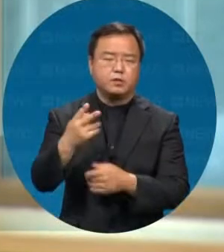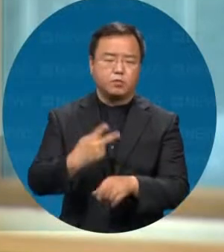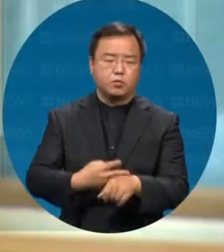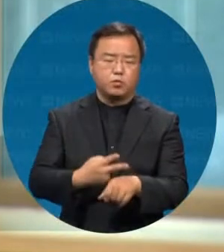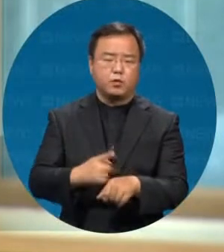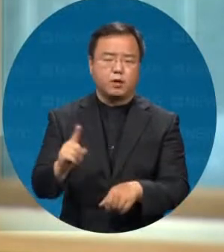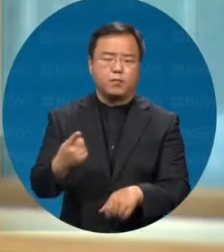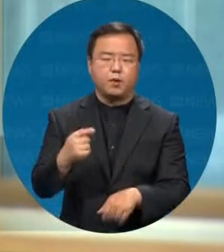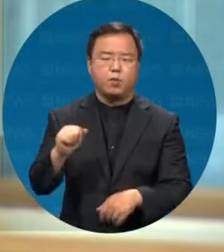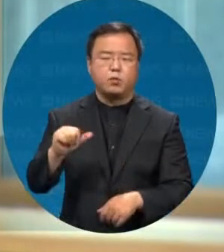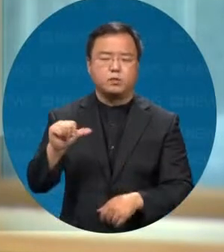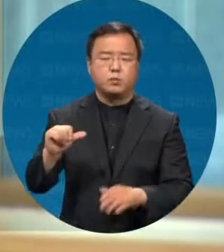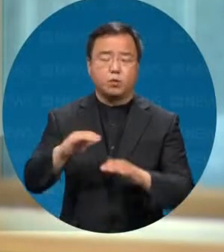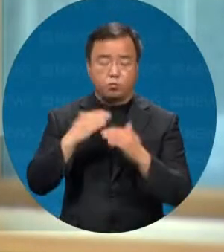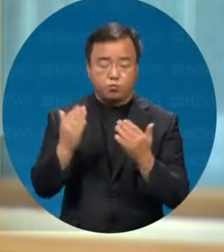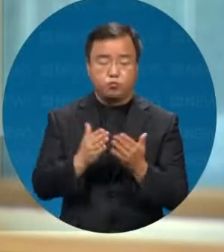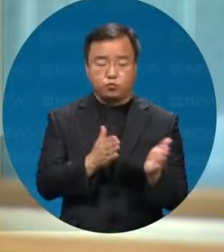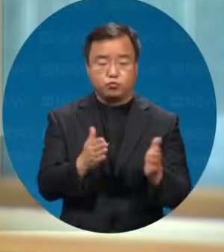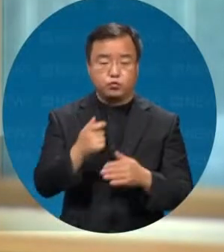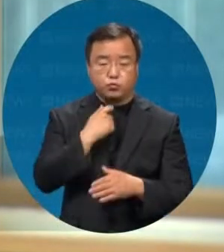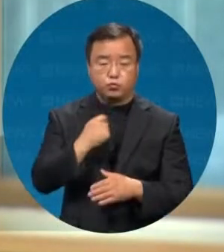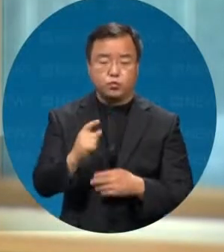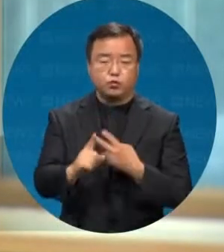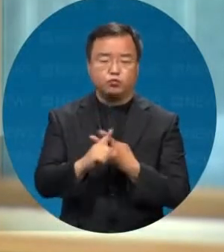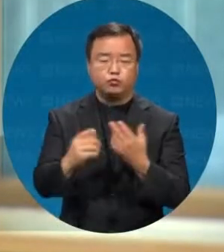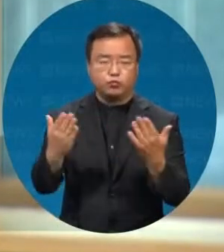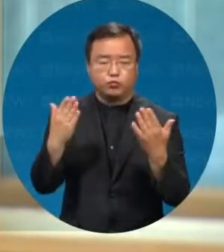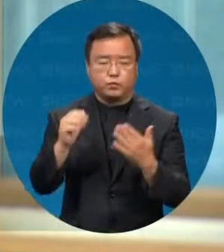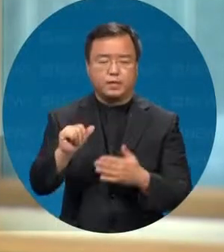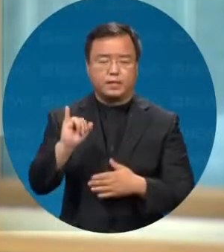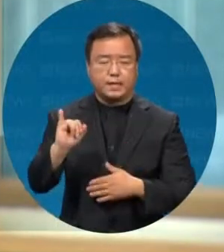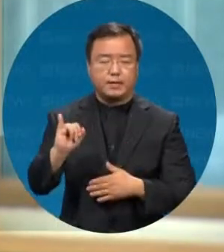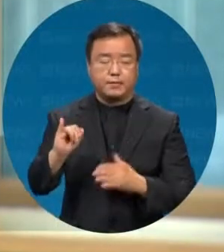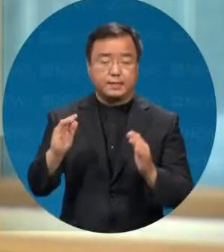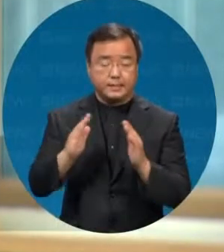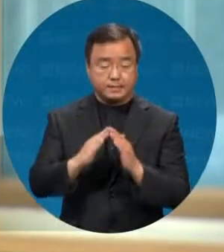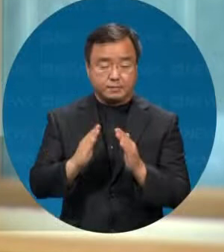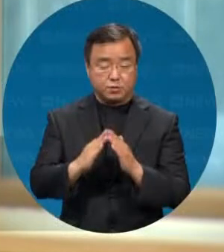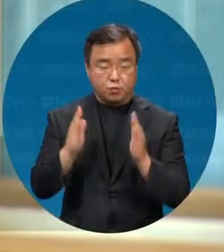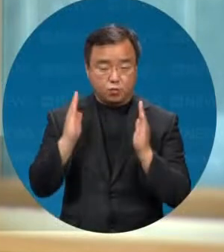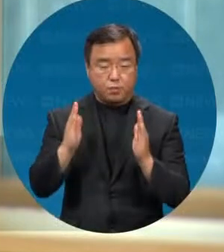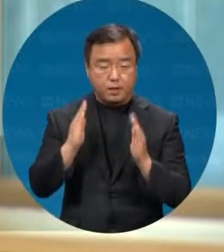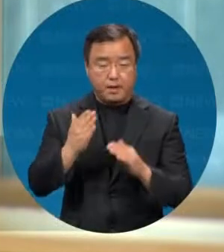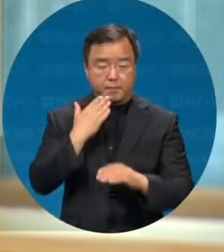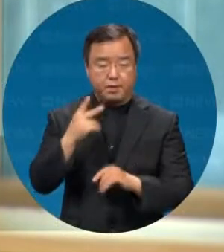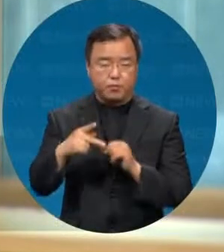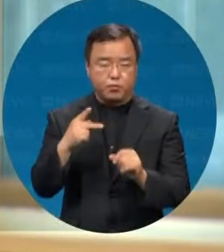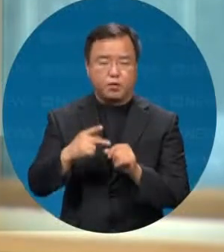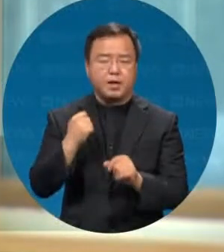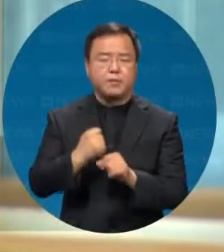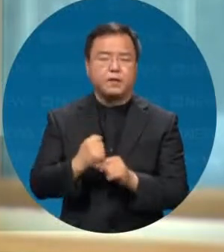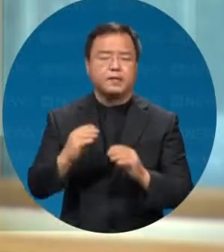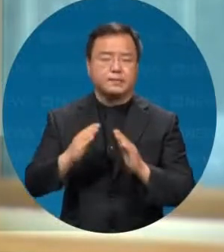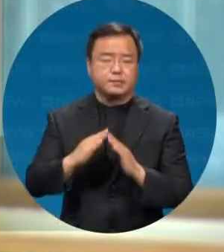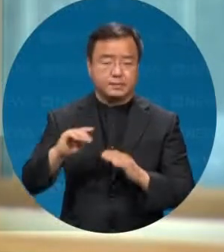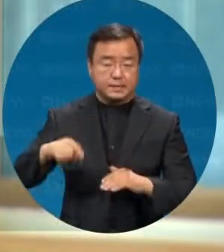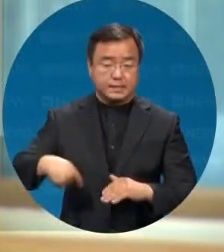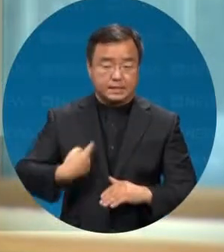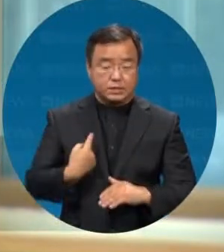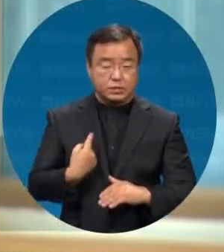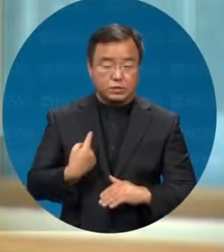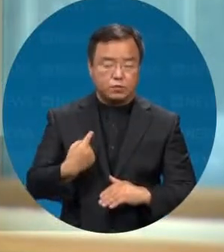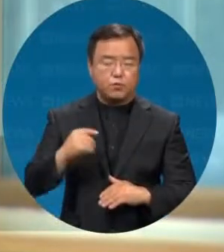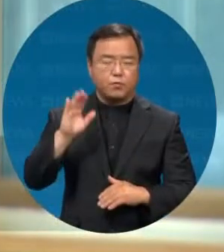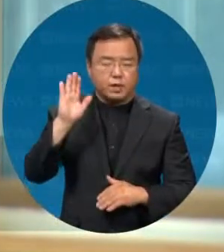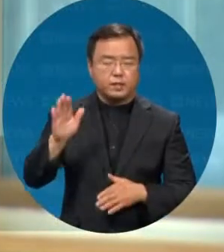학교에다가 배치를 하려고 합니다. 중학교에는 AI 그 홈워크 프로그램을 만들어가지고 집에서 자기 스스로 진도를